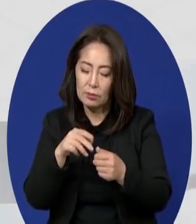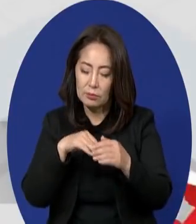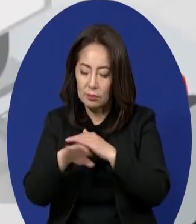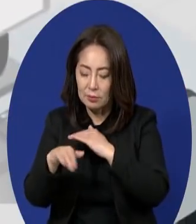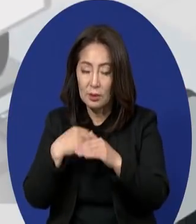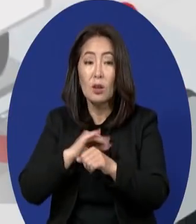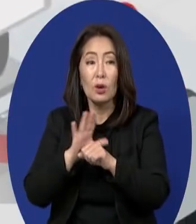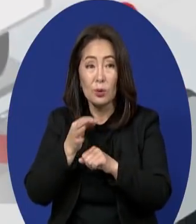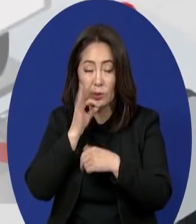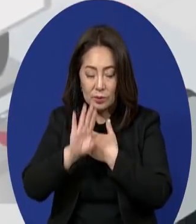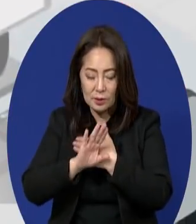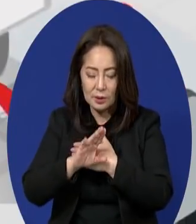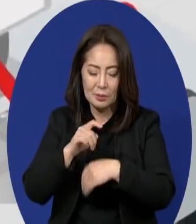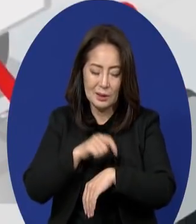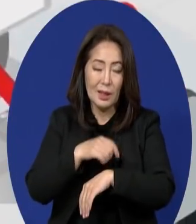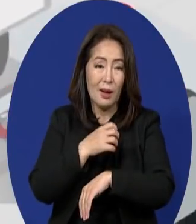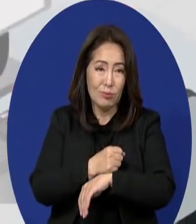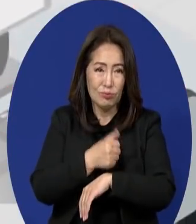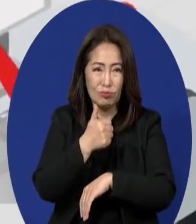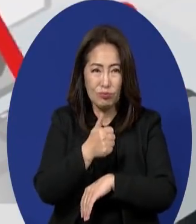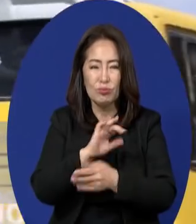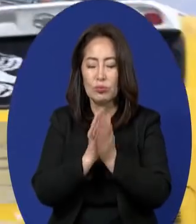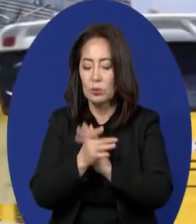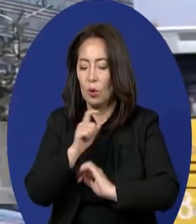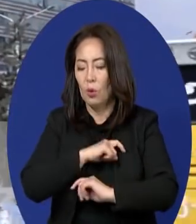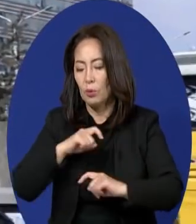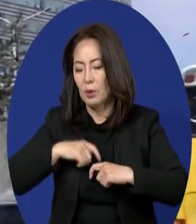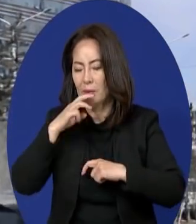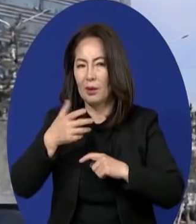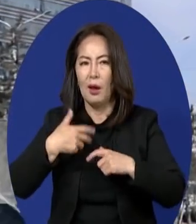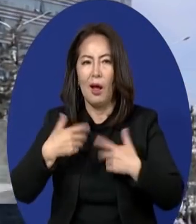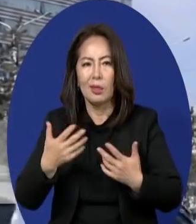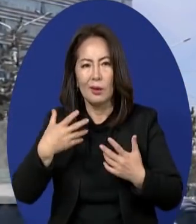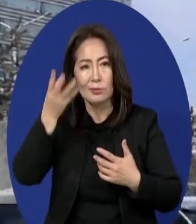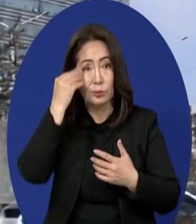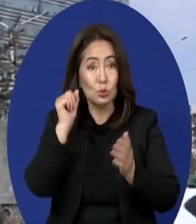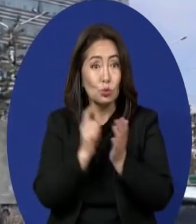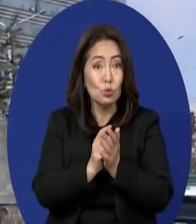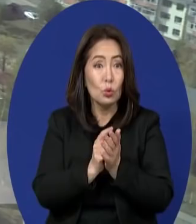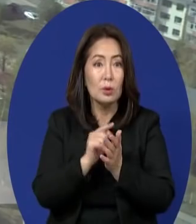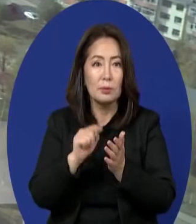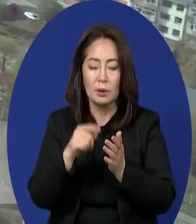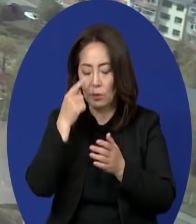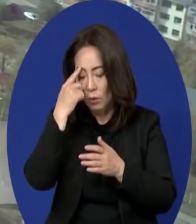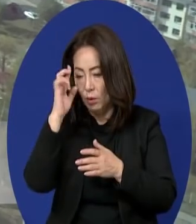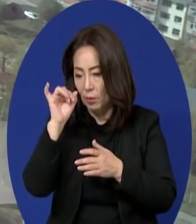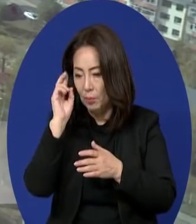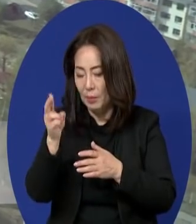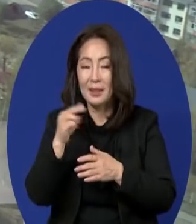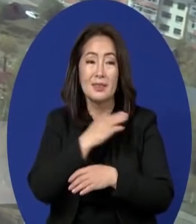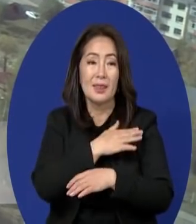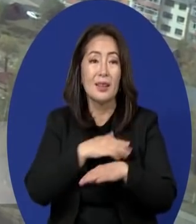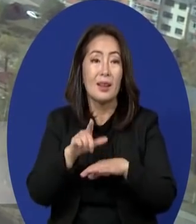эрсдлээ сэргийлж цаг хугацаа хэмнэх тусдаач иргэд хувийн мэдээлэл бусдад алдахгүй байх нь чухал юм. Иймээс Монгол банк цагдаагийн ерөнхий